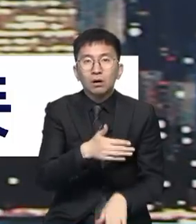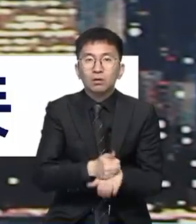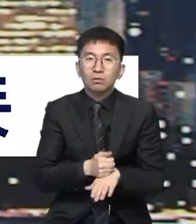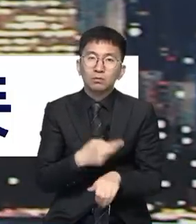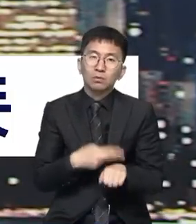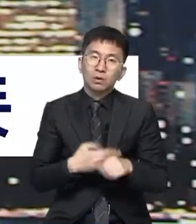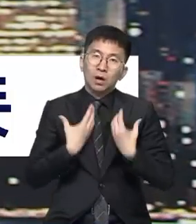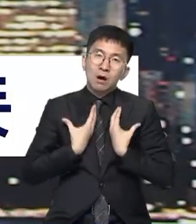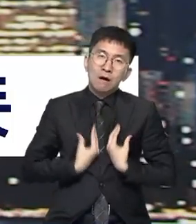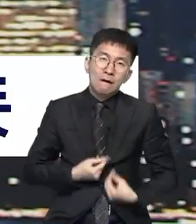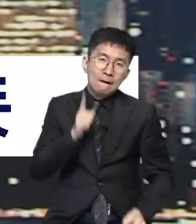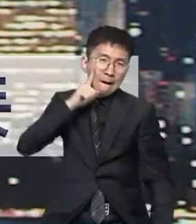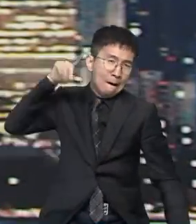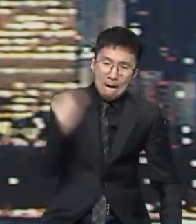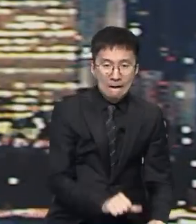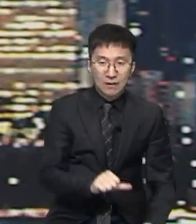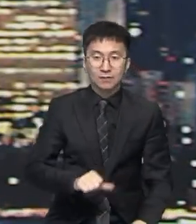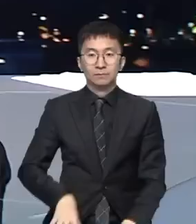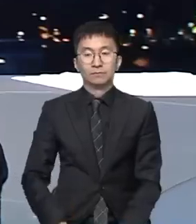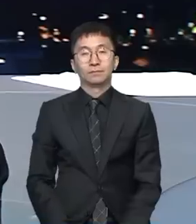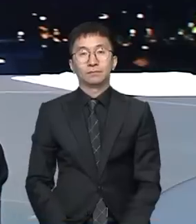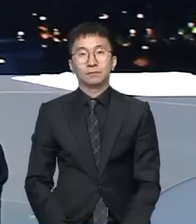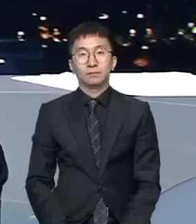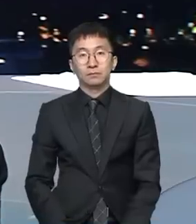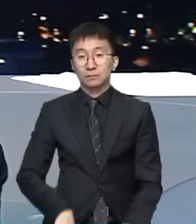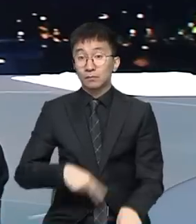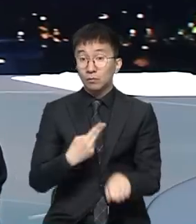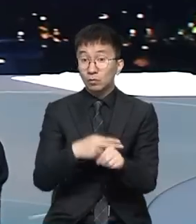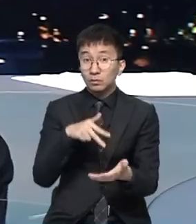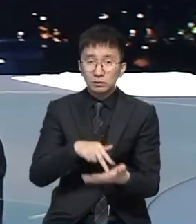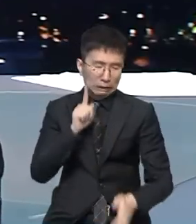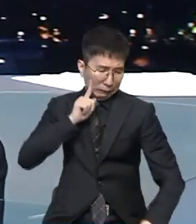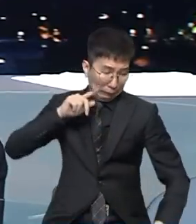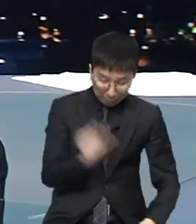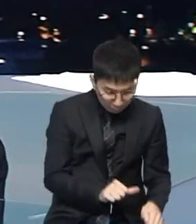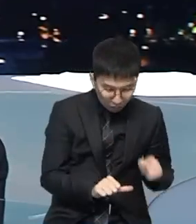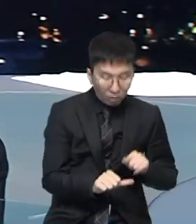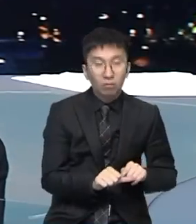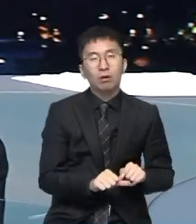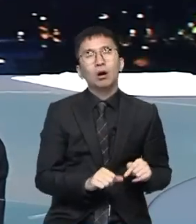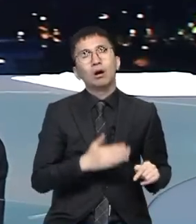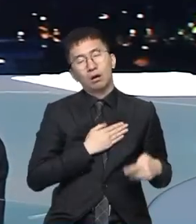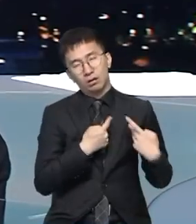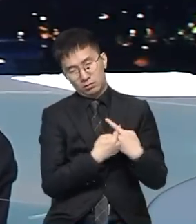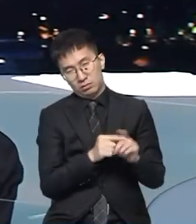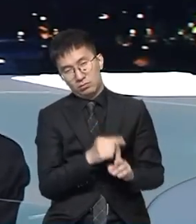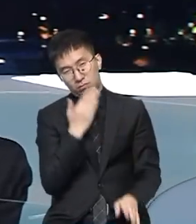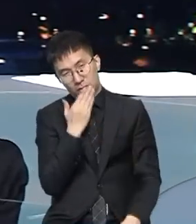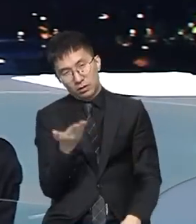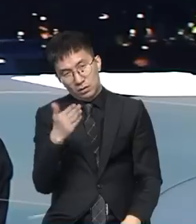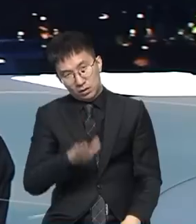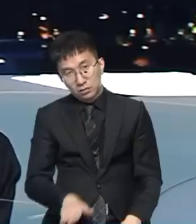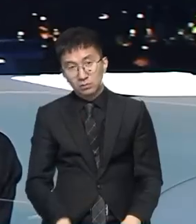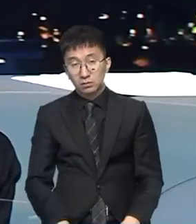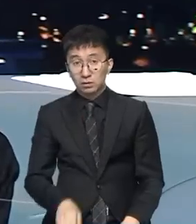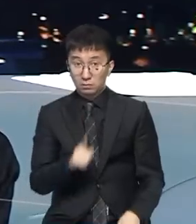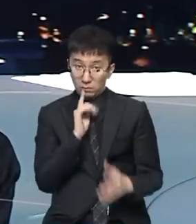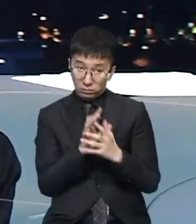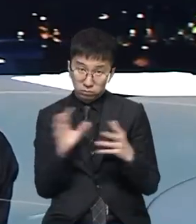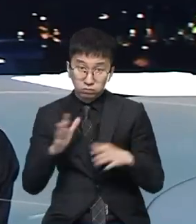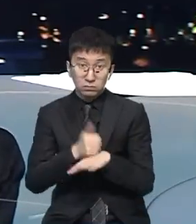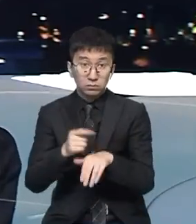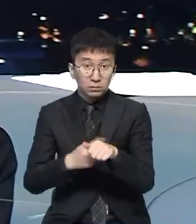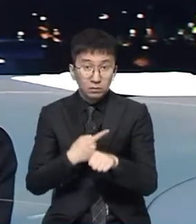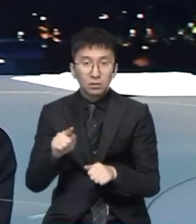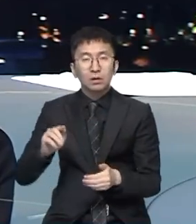교사들의 절망감과 분노가 터진 걸로 보입니다 자 그럼 교사들의 분노는 분명 뭐 이해할 수 있는 부분이 반대로 파장이 계속 커지면